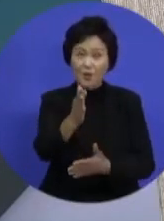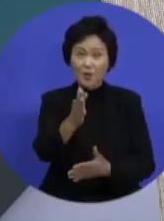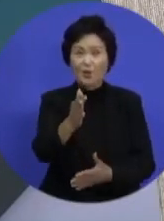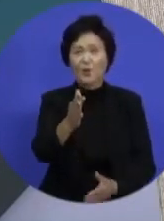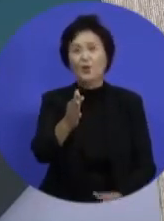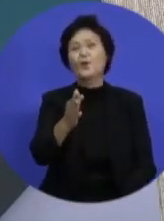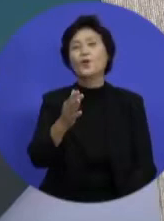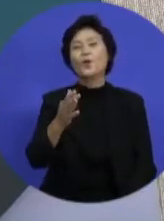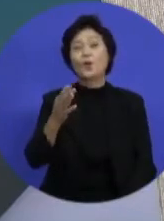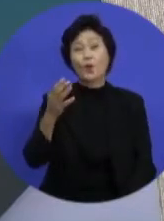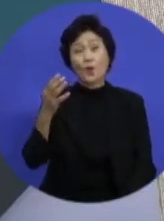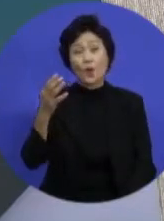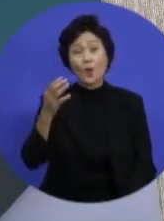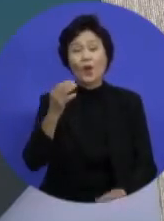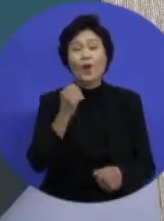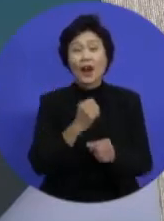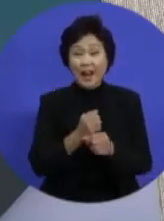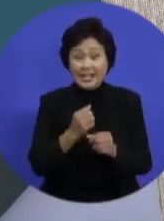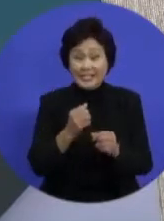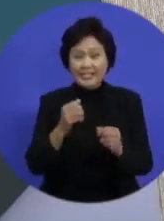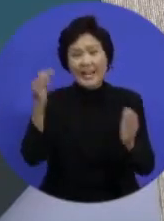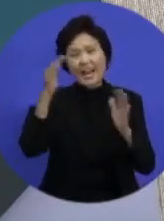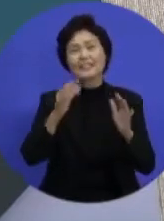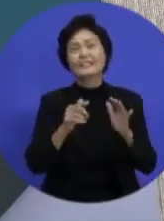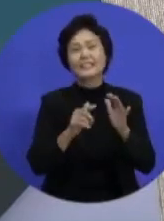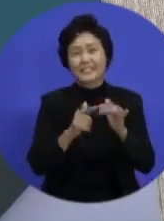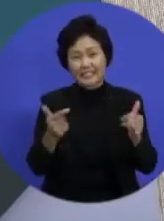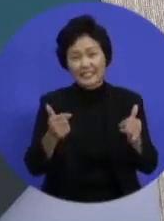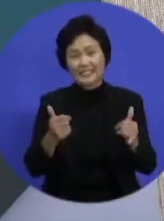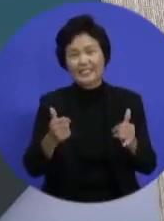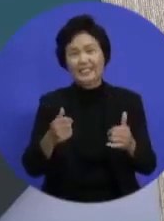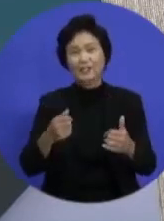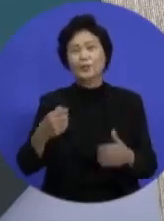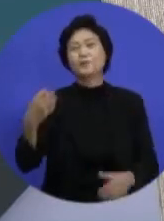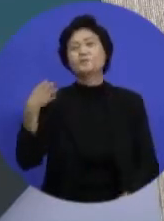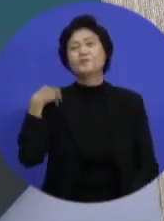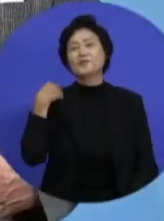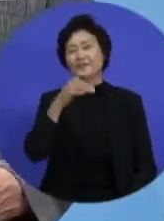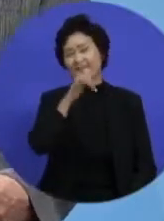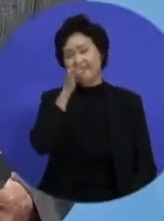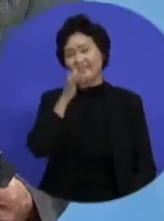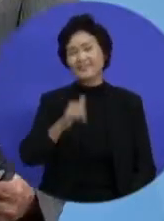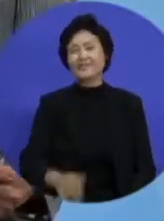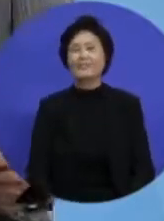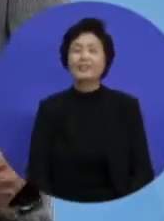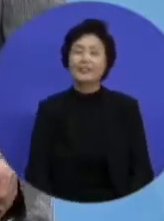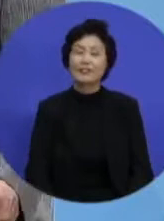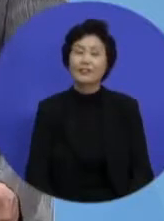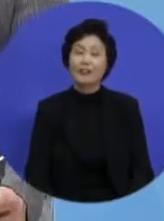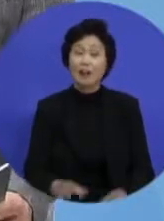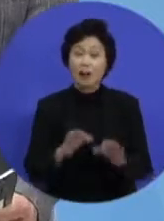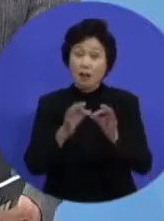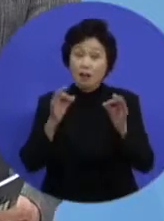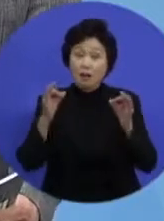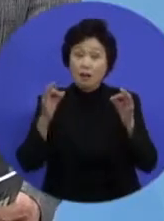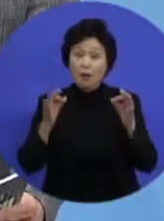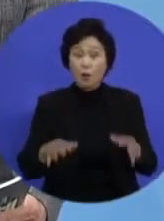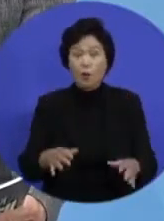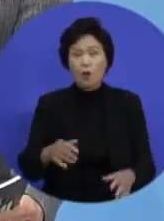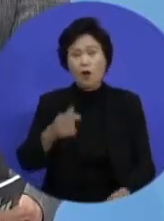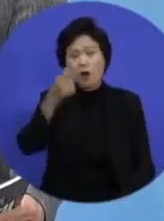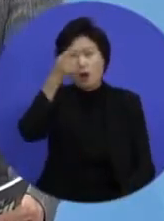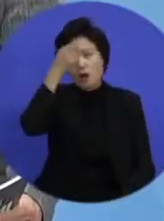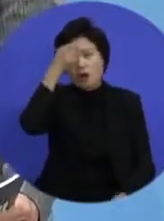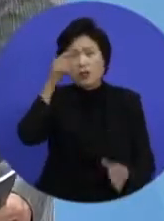예, 여러 명 되니까 그 친구들에게 전공 과목을 또 지도합니다. 그러니까 우리가 그동안에 좀 많은 그 기독교